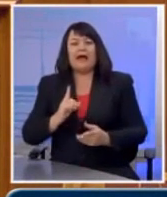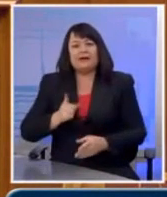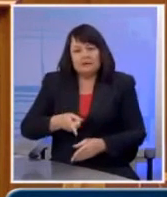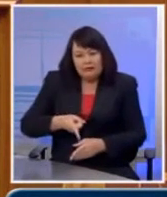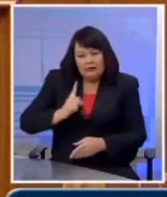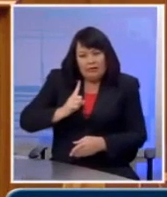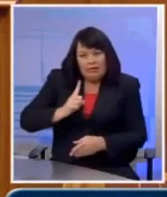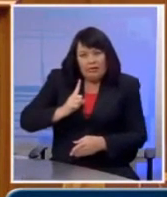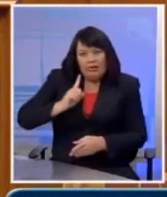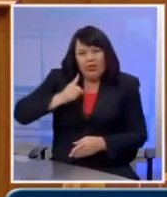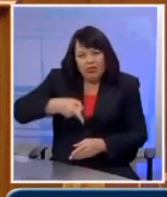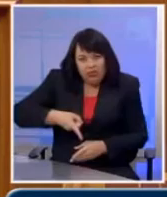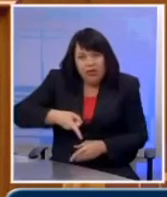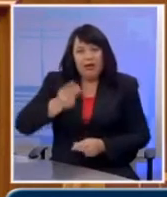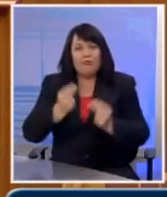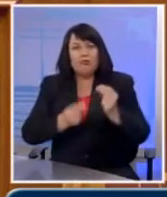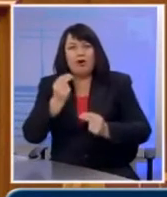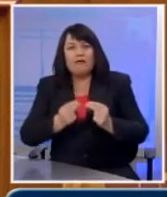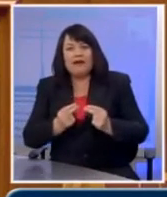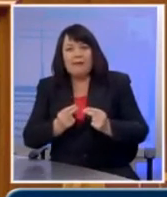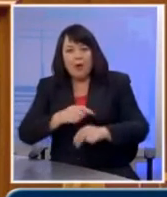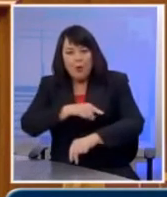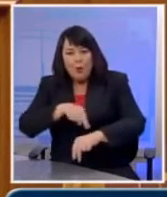περισσότερη ώρα στην τουαλέτα, είναι περισσότερο ύποπτος.